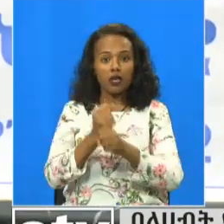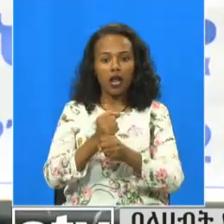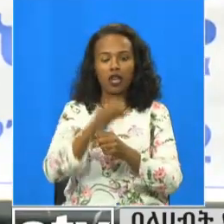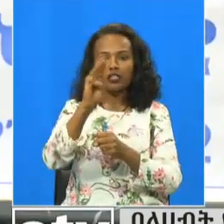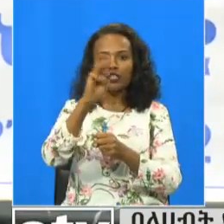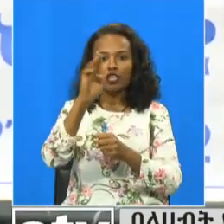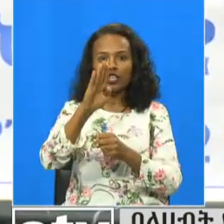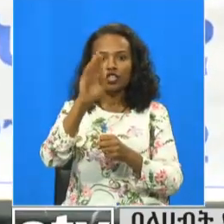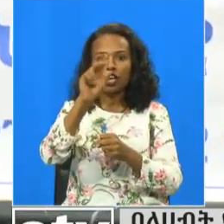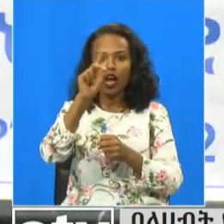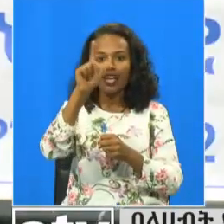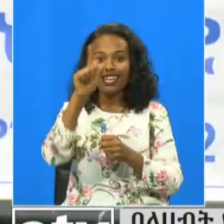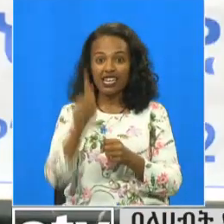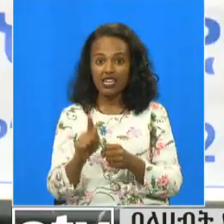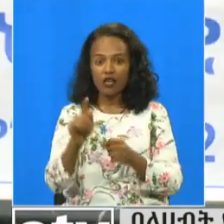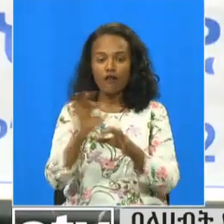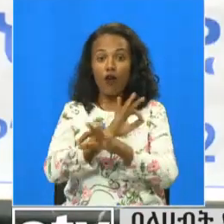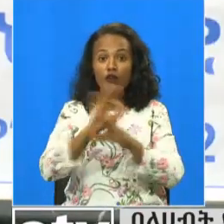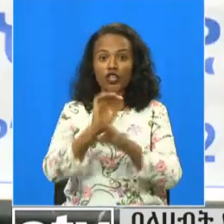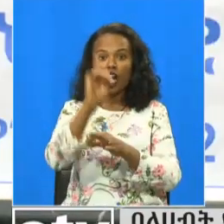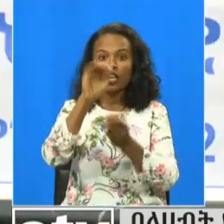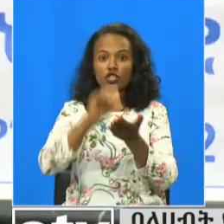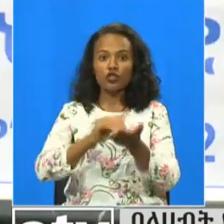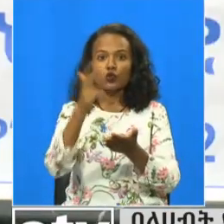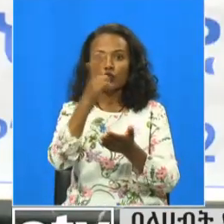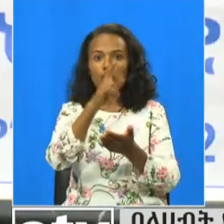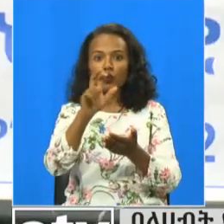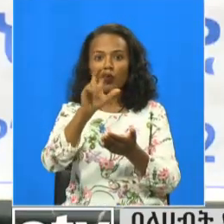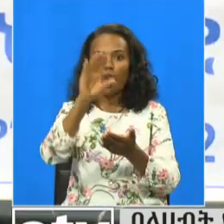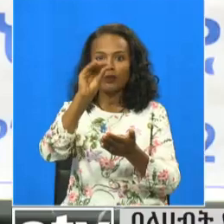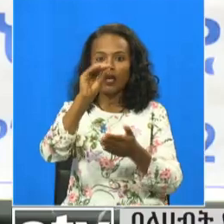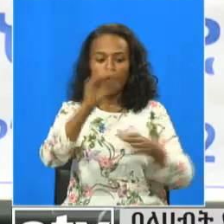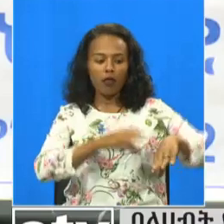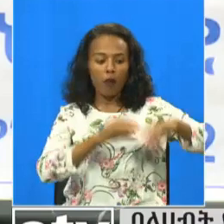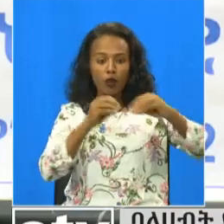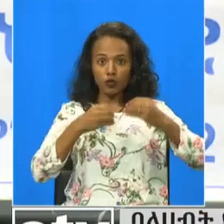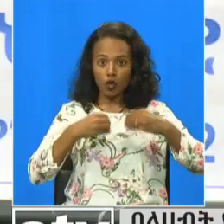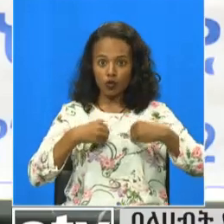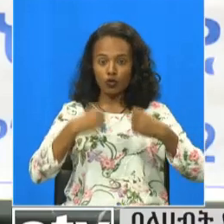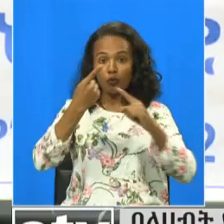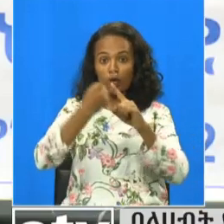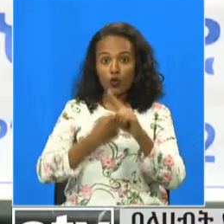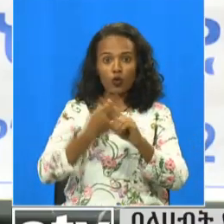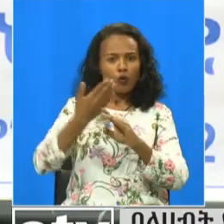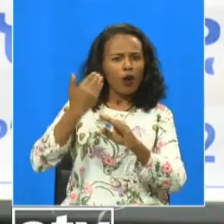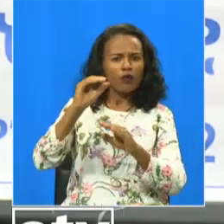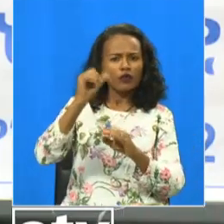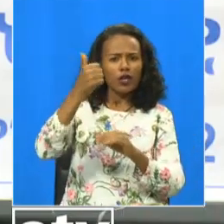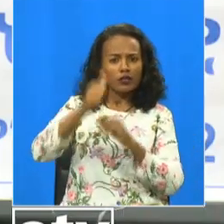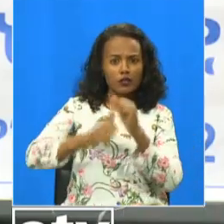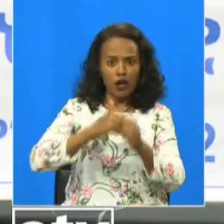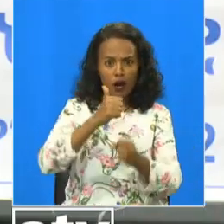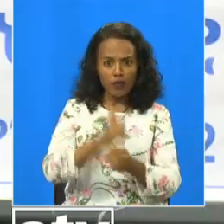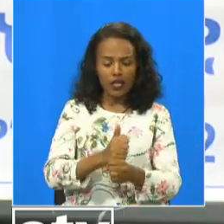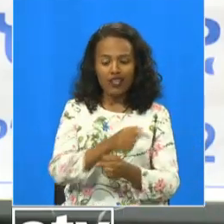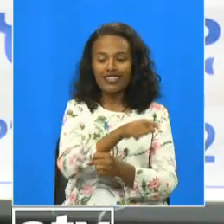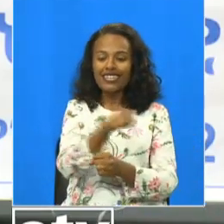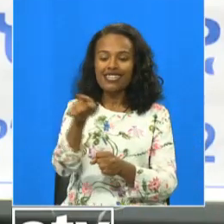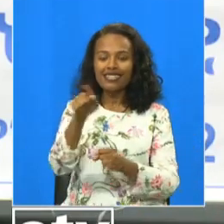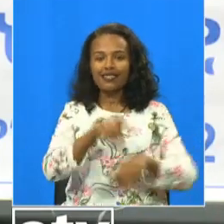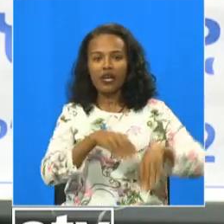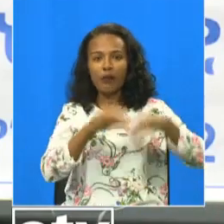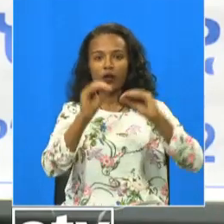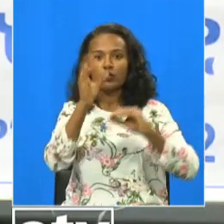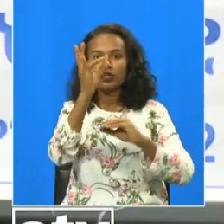የሰንሻይን ፍራንትሮፒ ፋውንዴሽን 1350 ተማሪዎች አሉት። በየወሩ ላለፉት 10 አመታት ለነዚህ